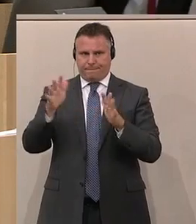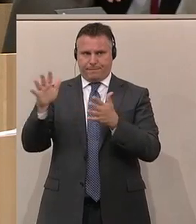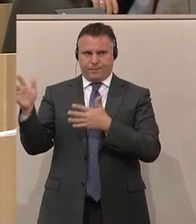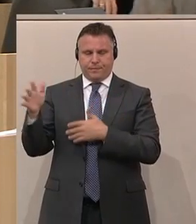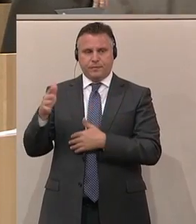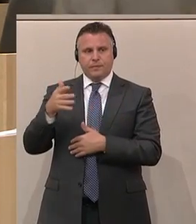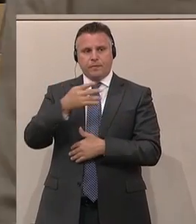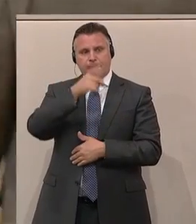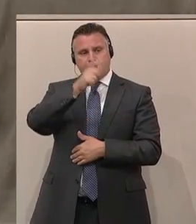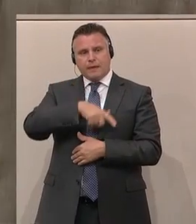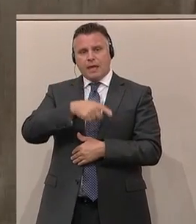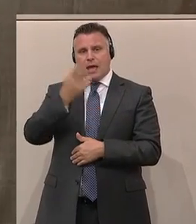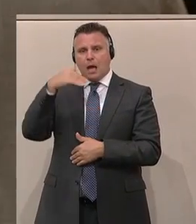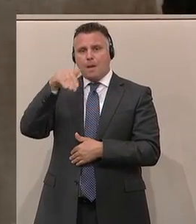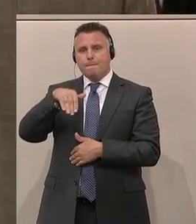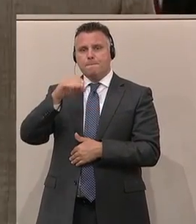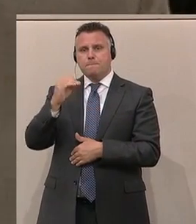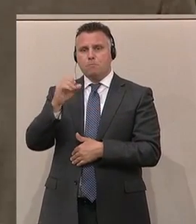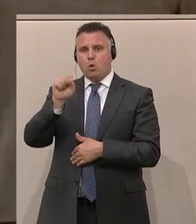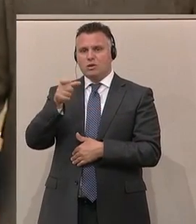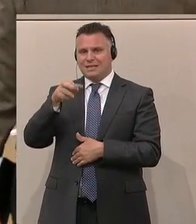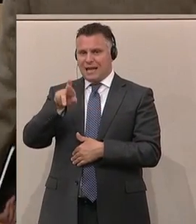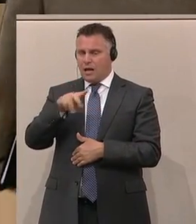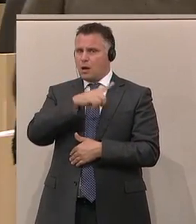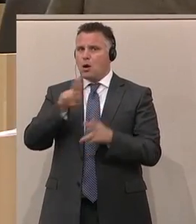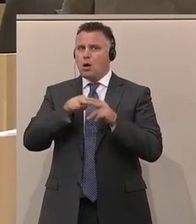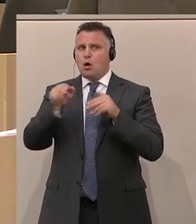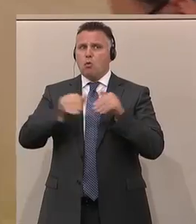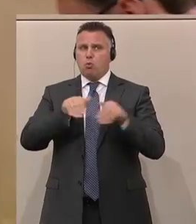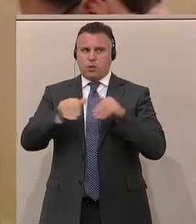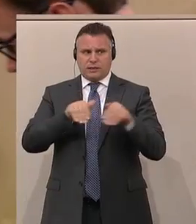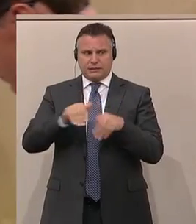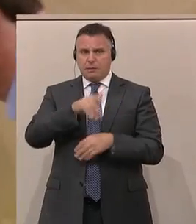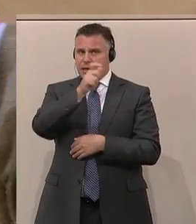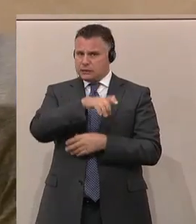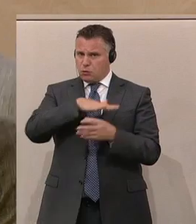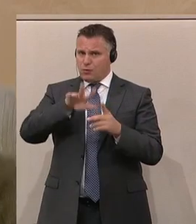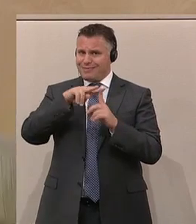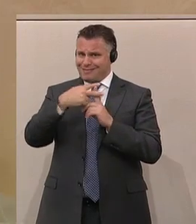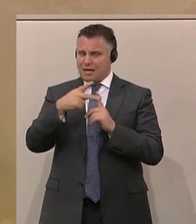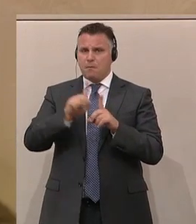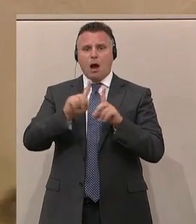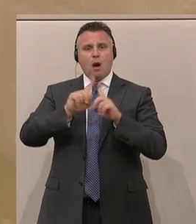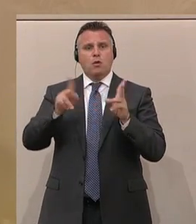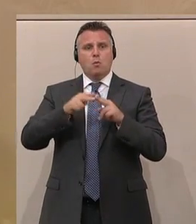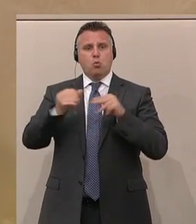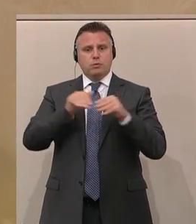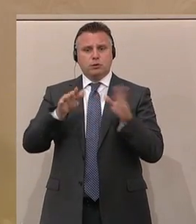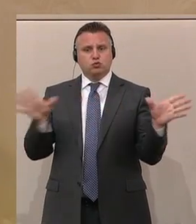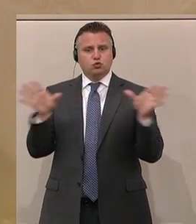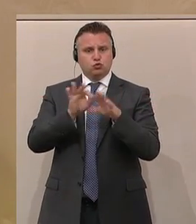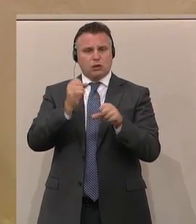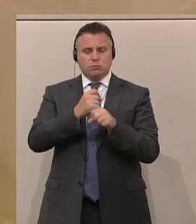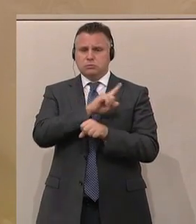Josef Moser hat mit seinem Team im Bundesministerium, aber auch in Zusammenarbeit mit den anderen Bundesministerien in